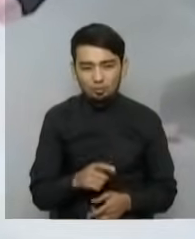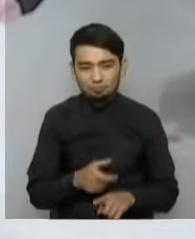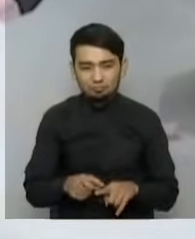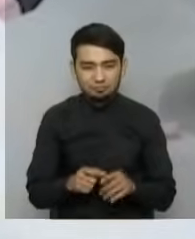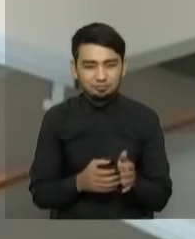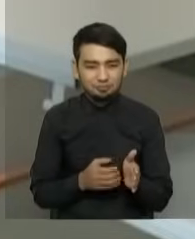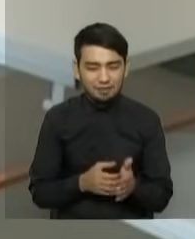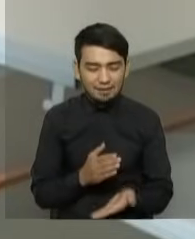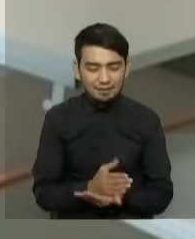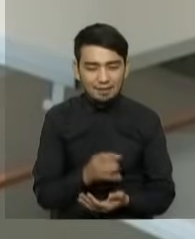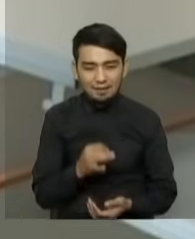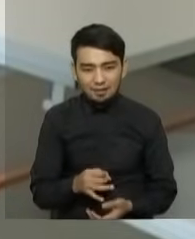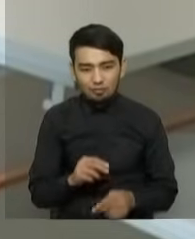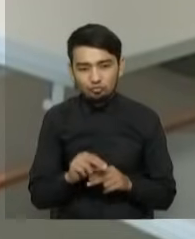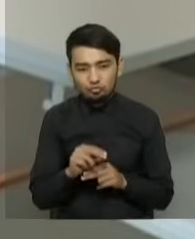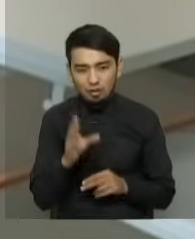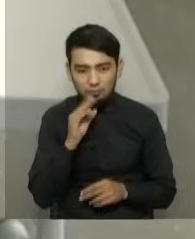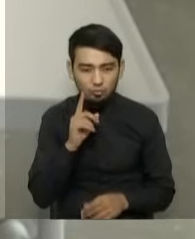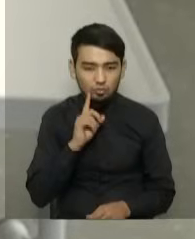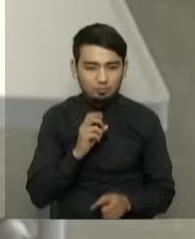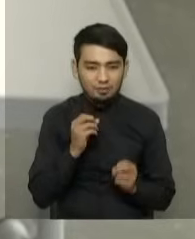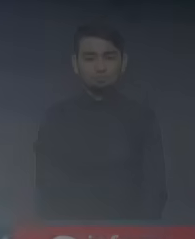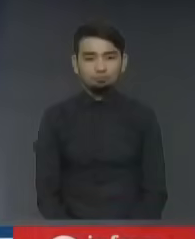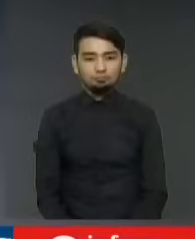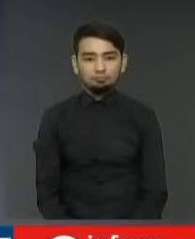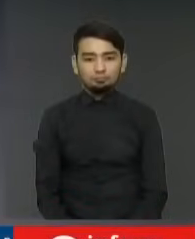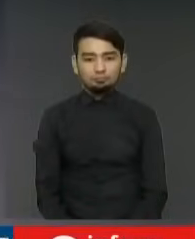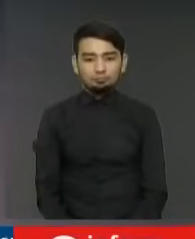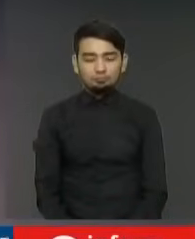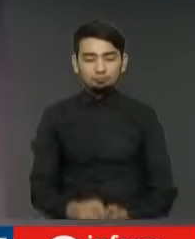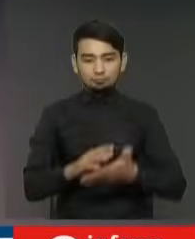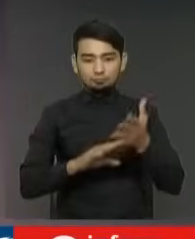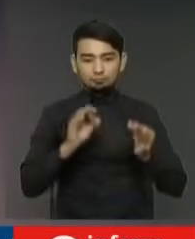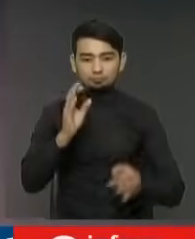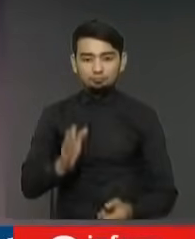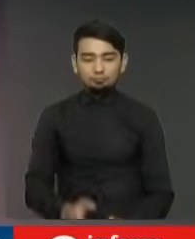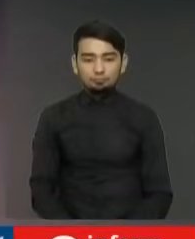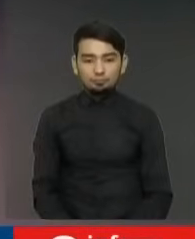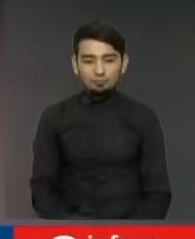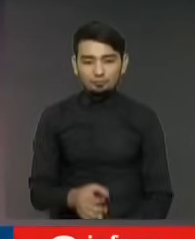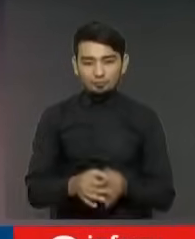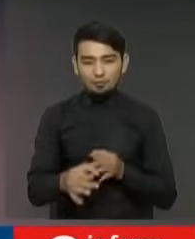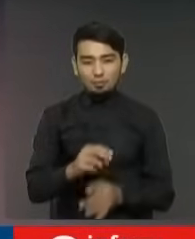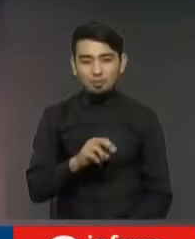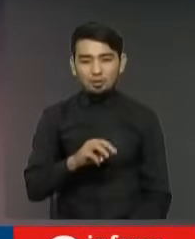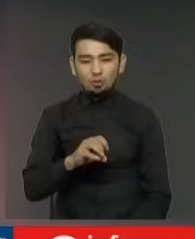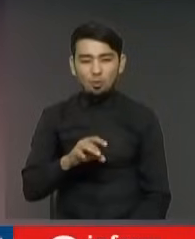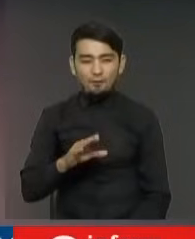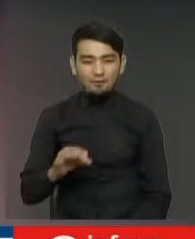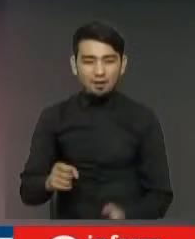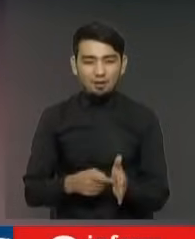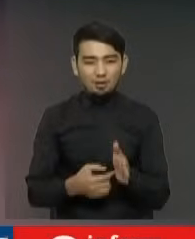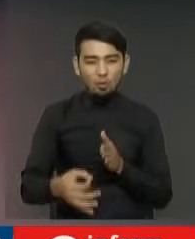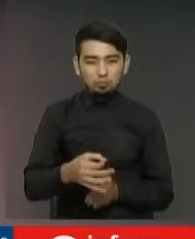дефицит? И может ли быть обучение комфортным? Продолжаем эфир. В селе Петровка Карагандинской области